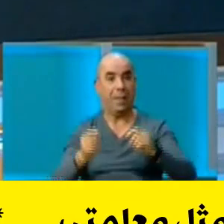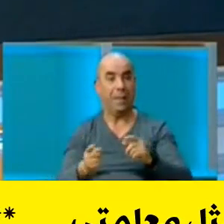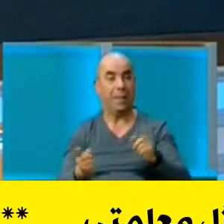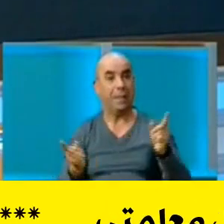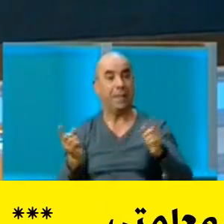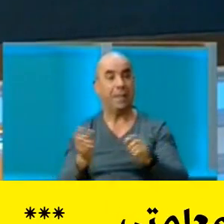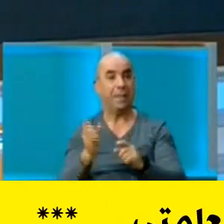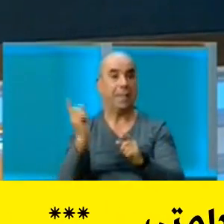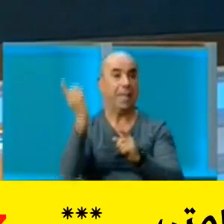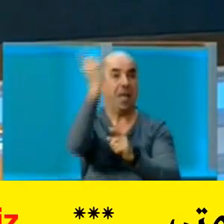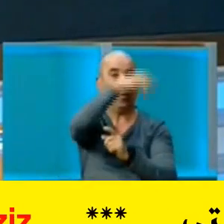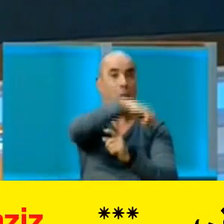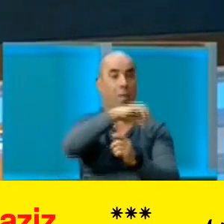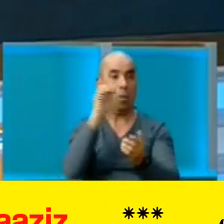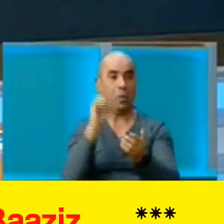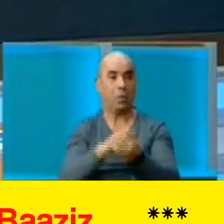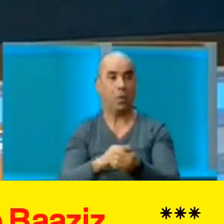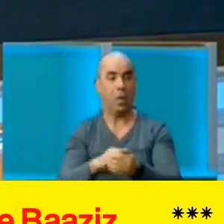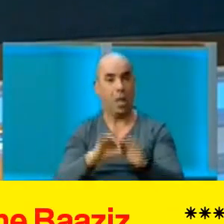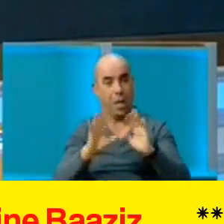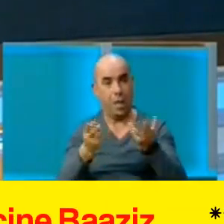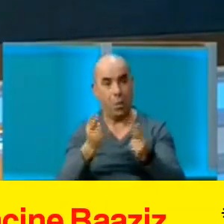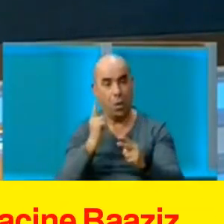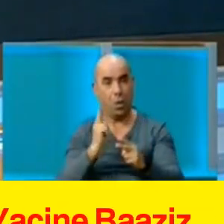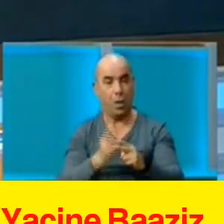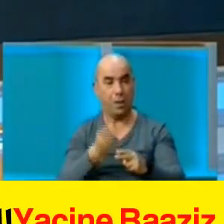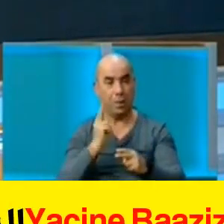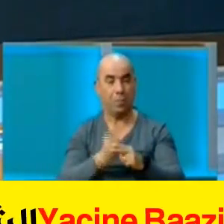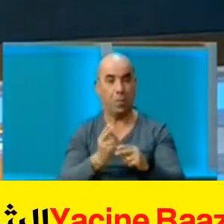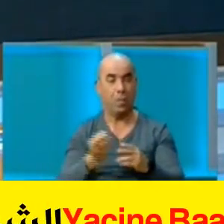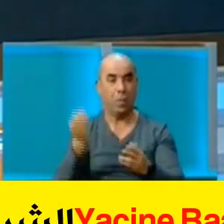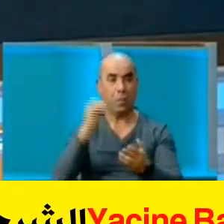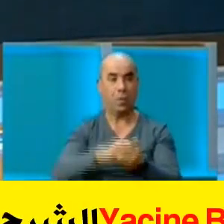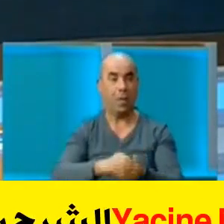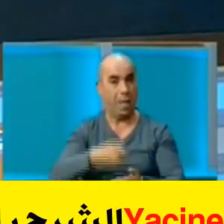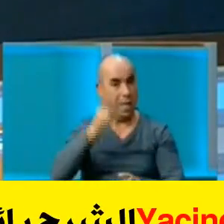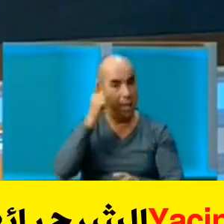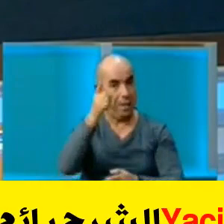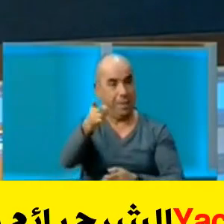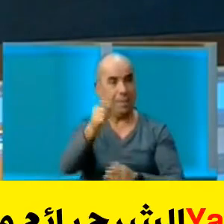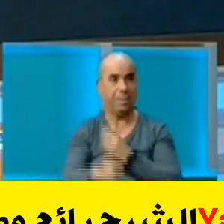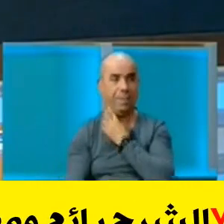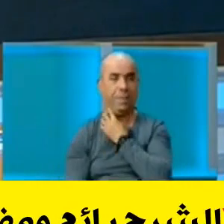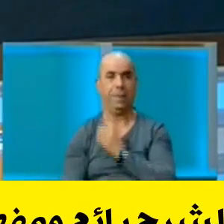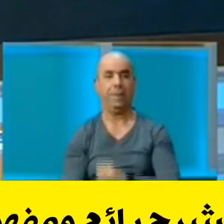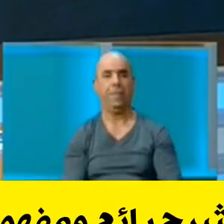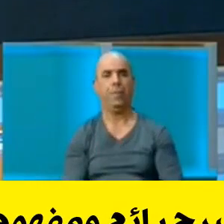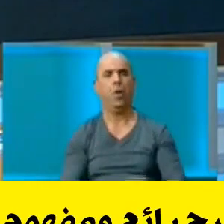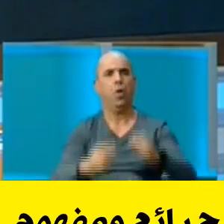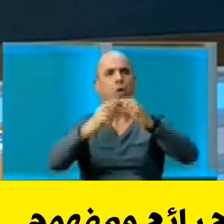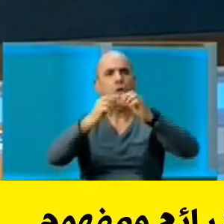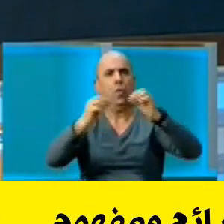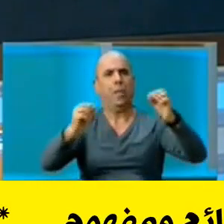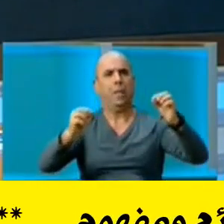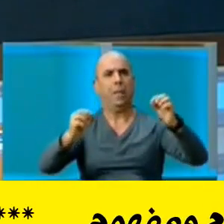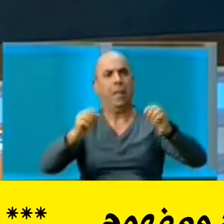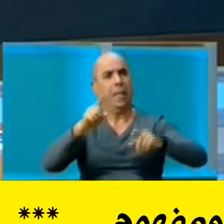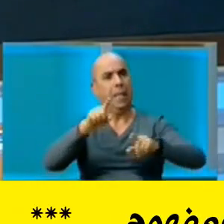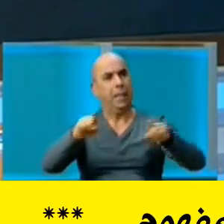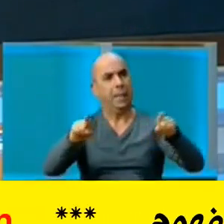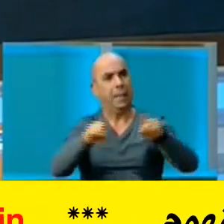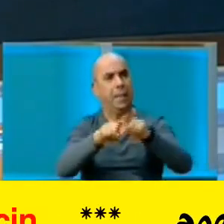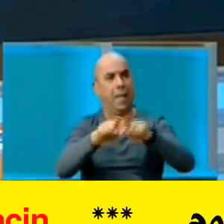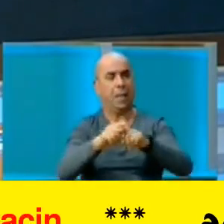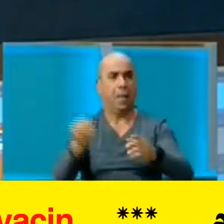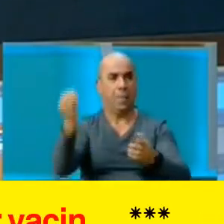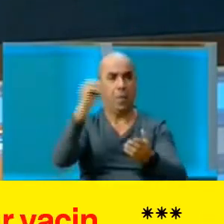أين هو اسم الموصول في هذه الجملة؟ هو أكيد الذي. أما جملة صلة الموصول هي نجح